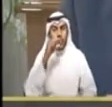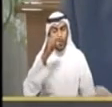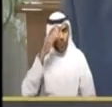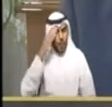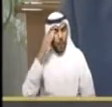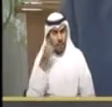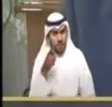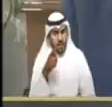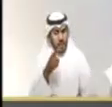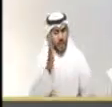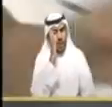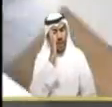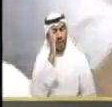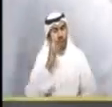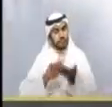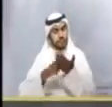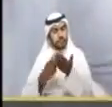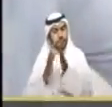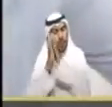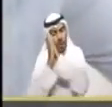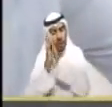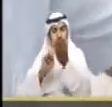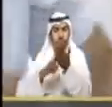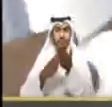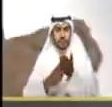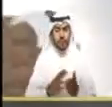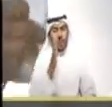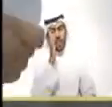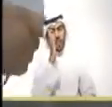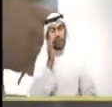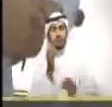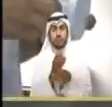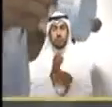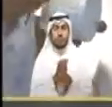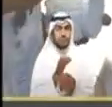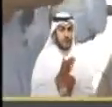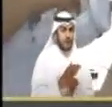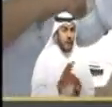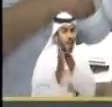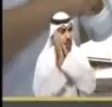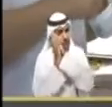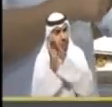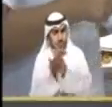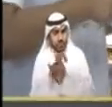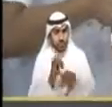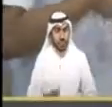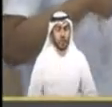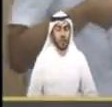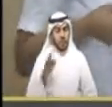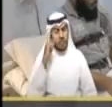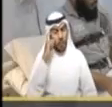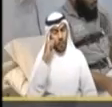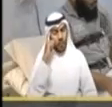في حالات اضطراب النوم. الأرق وتوقف التنفس ليلا والشخير هي أكثر أمراض اضطرابات النوم شيوعا في